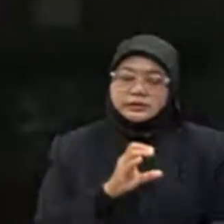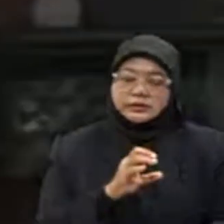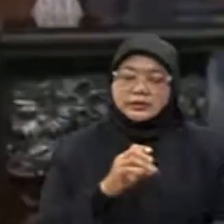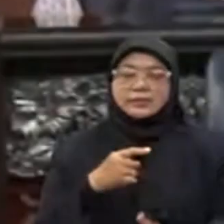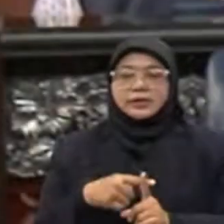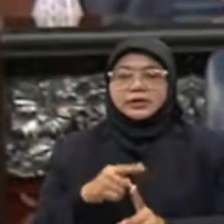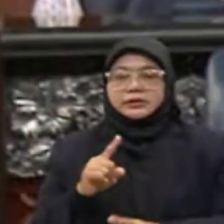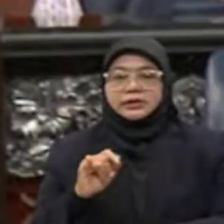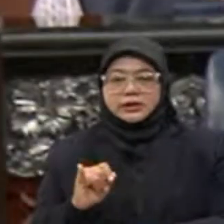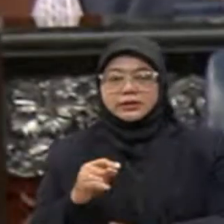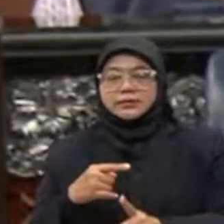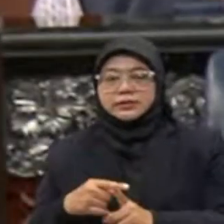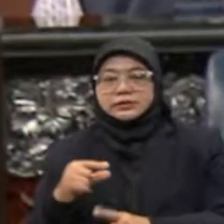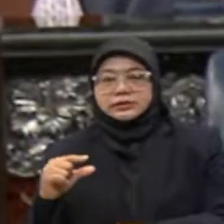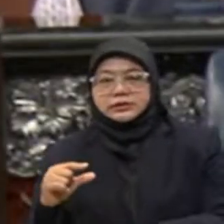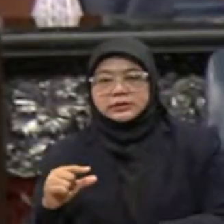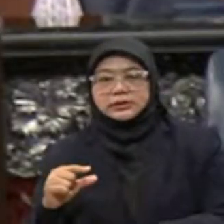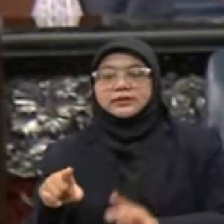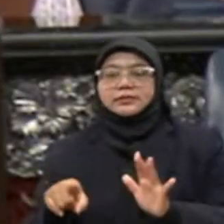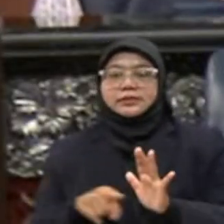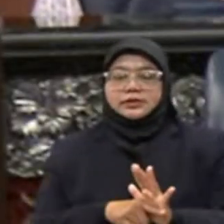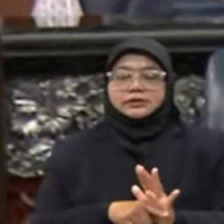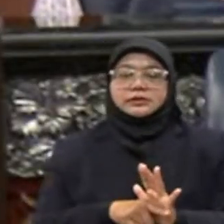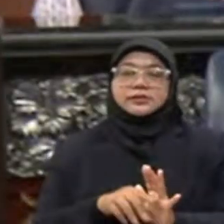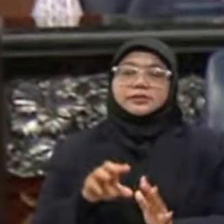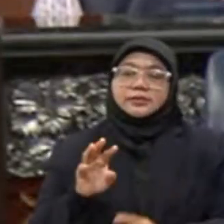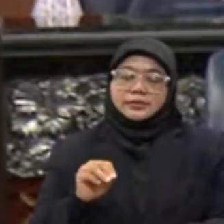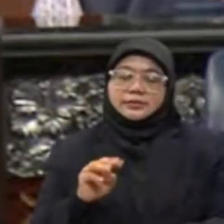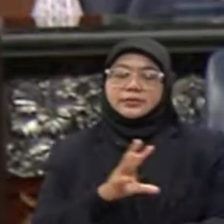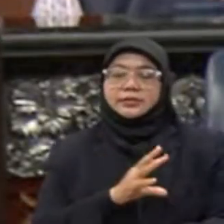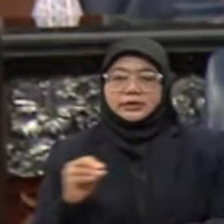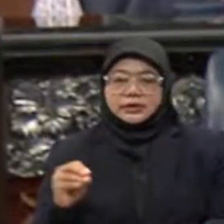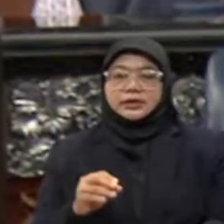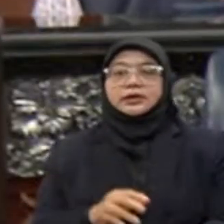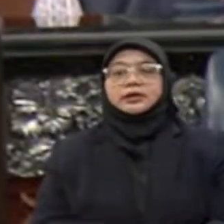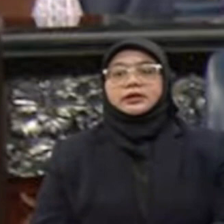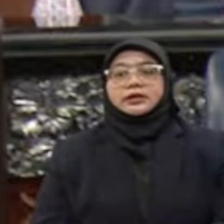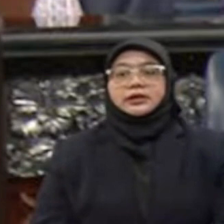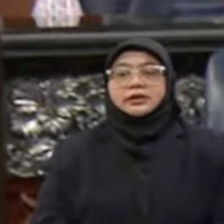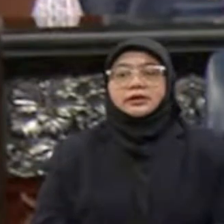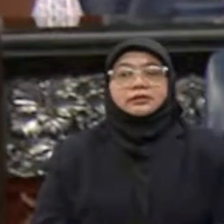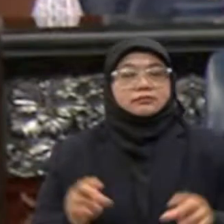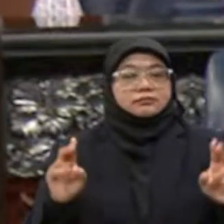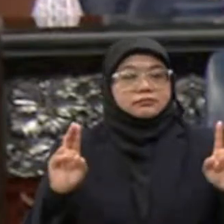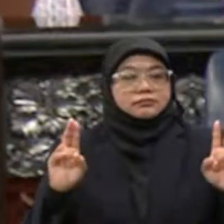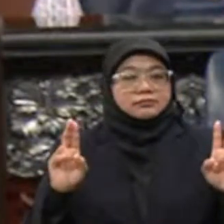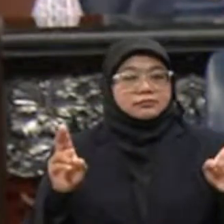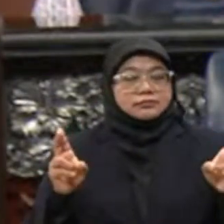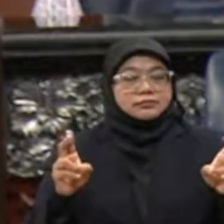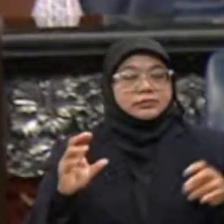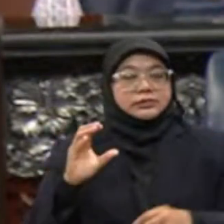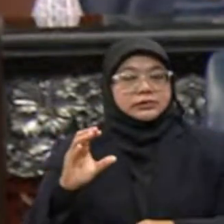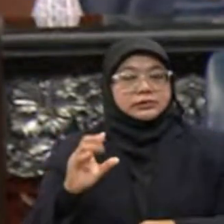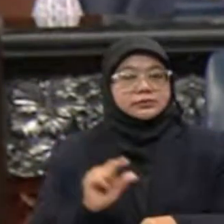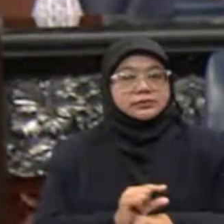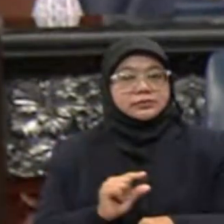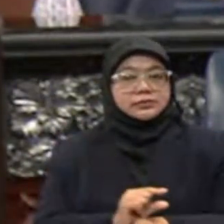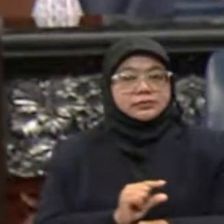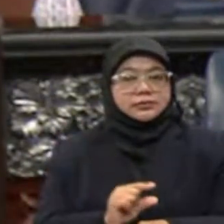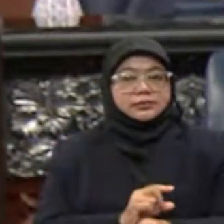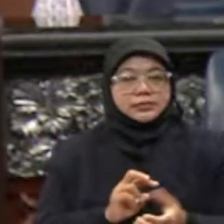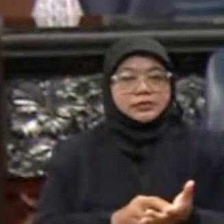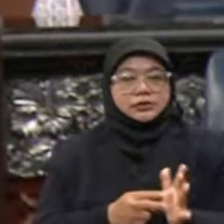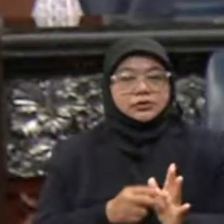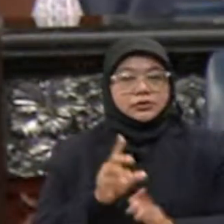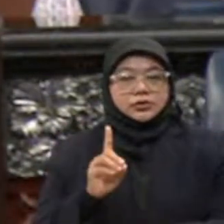G + X - M yang disebut oleh kolesterol tadi mengenai komponen si ataupun penggunaan sama